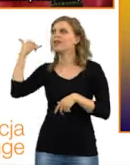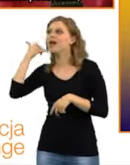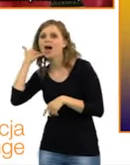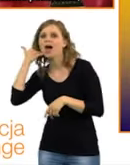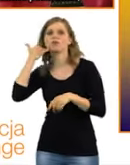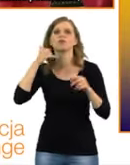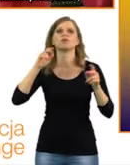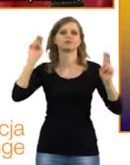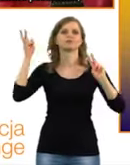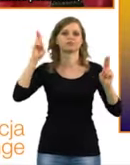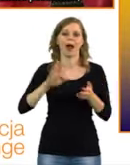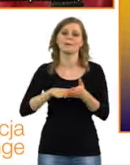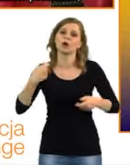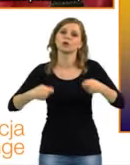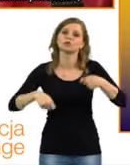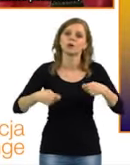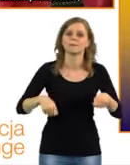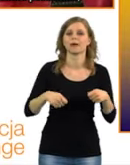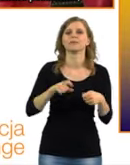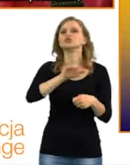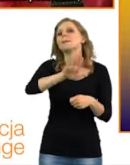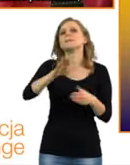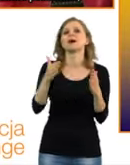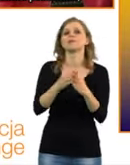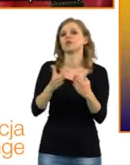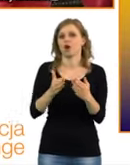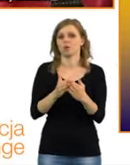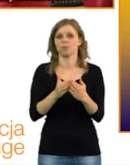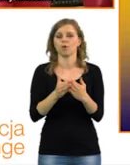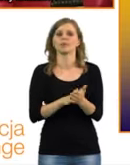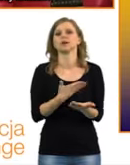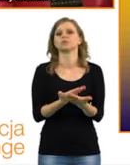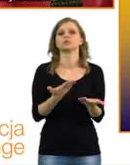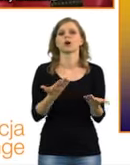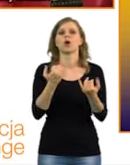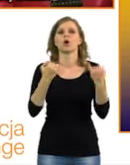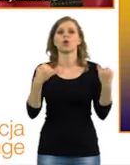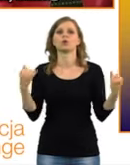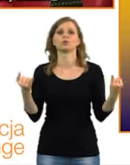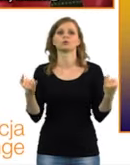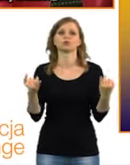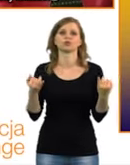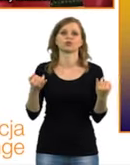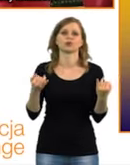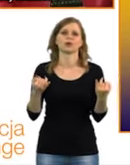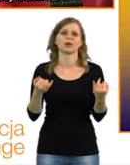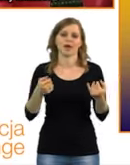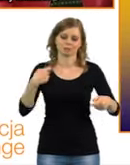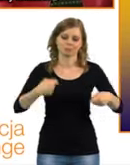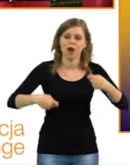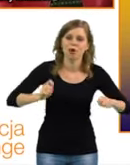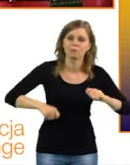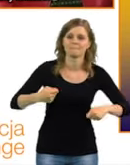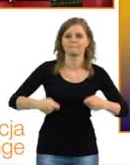telefon, instrumenty muzyczne, jakie Państwo posiadacie, czyli różnego rodzaju, czy